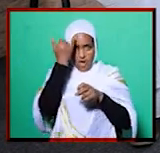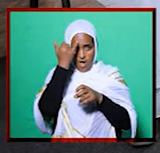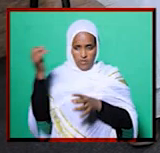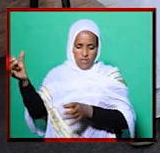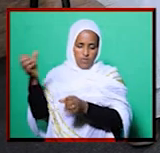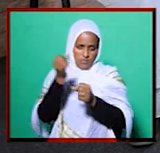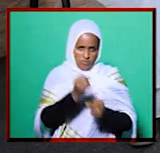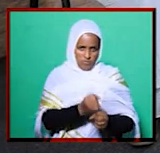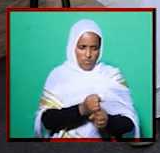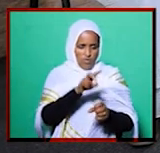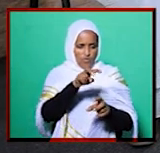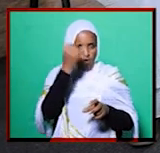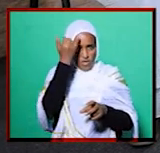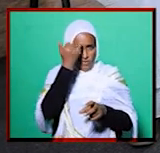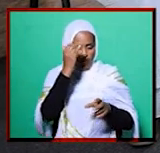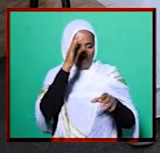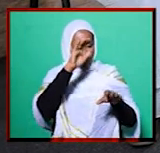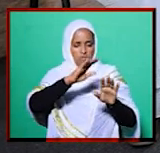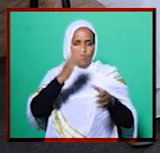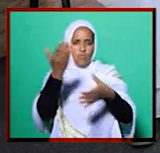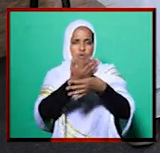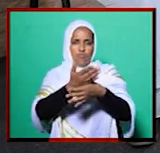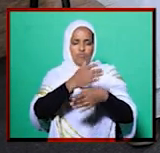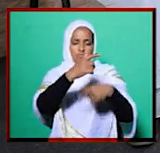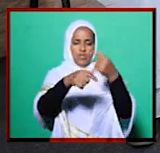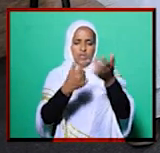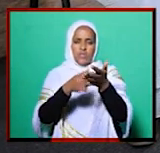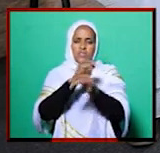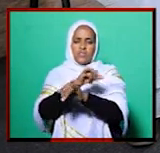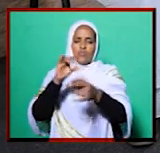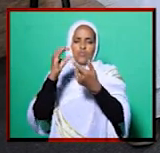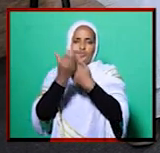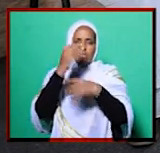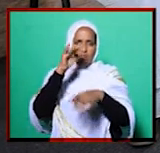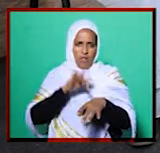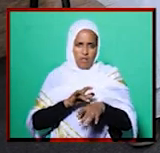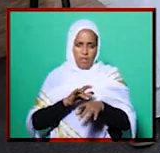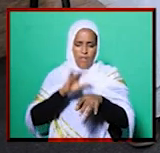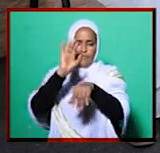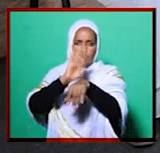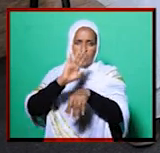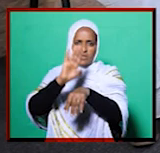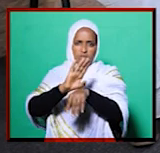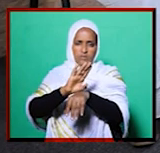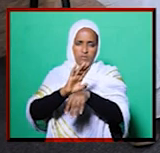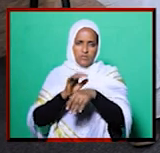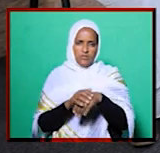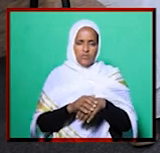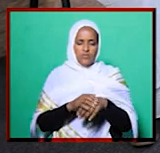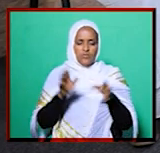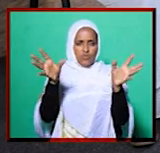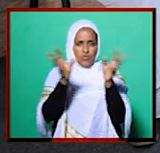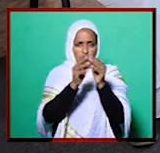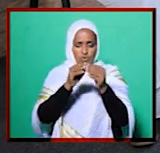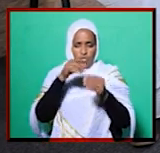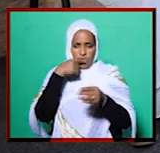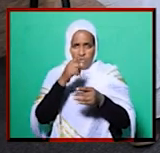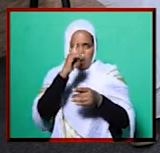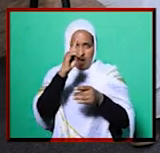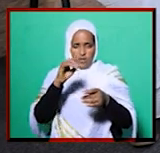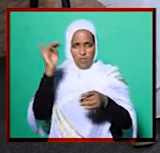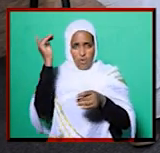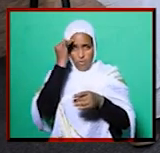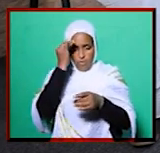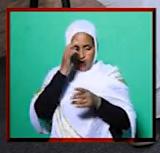ናቸው ሁሉንም ክፉ ሐሳብ ይዞ የመጣውንም ከፋስታውን ለማስተው ይሄዳል ስለዚህ በእንዲህ አይነት ሁኔታ ቤተክርስቲያን